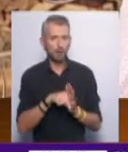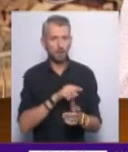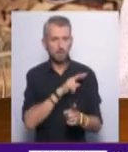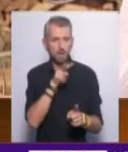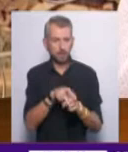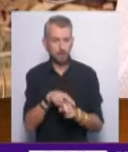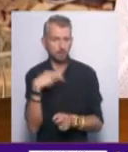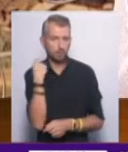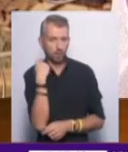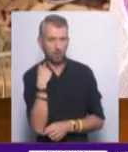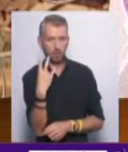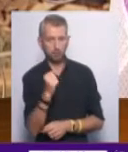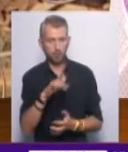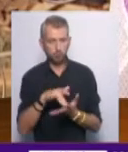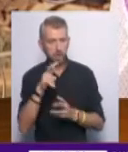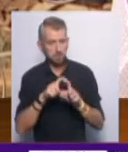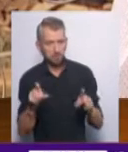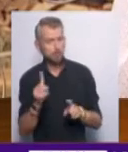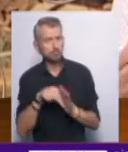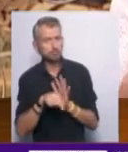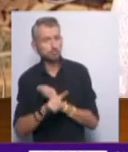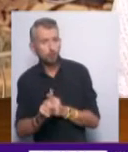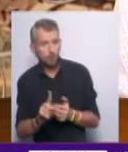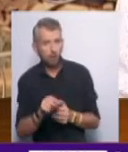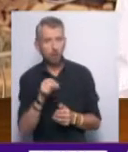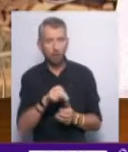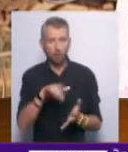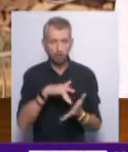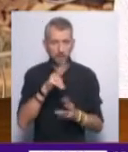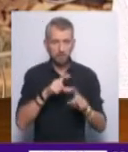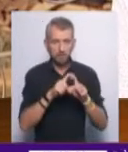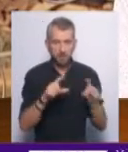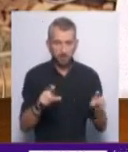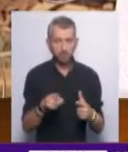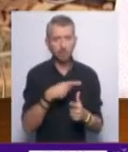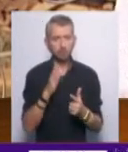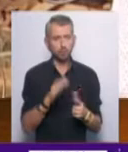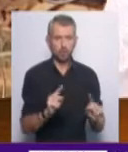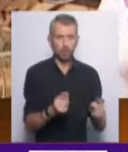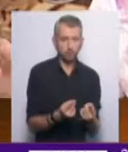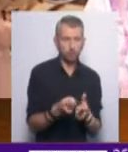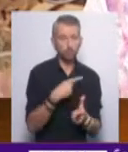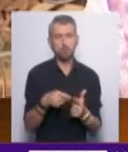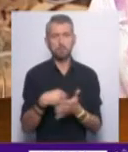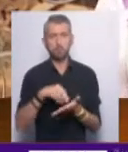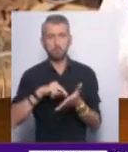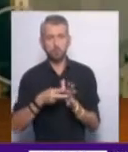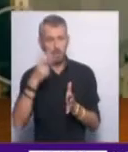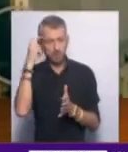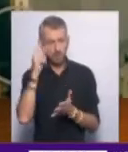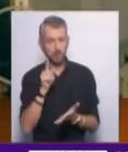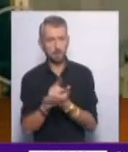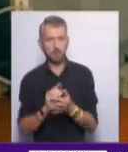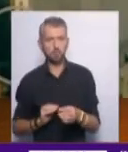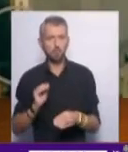борги на комунальне підприємство? Тут же комунальне підприємство чи буде арештоване, чи бюджет Києва має поповнити